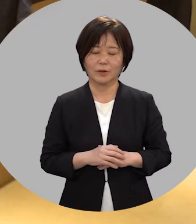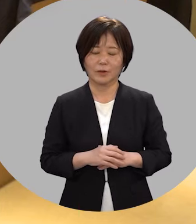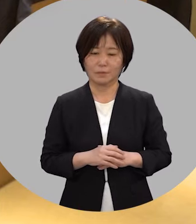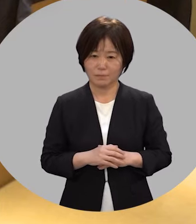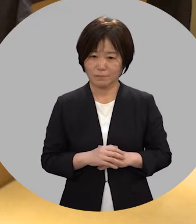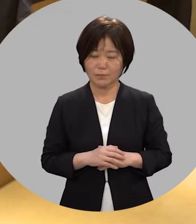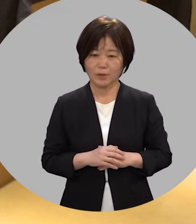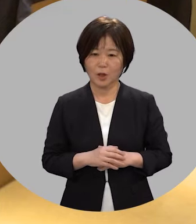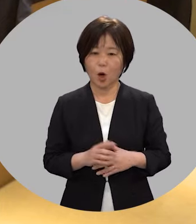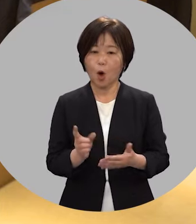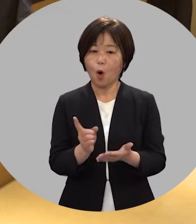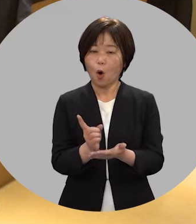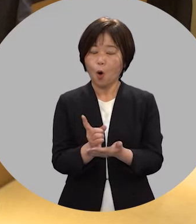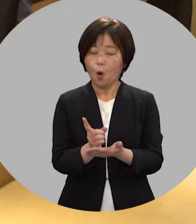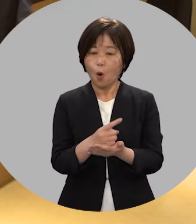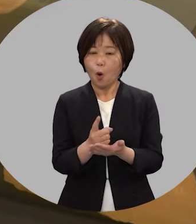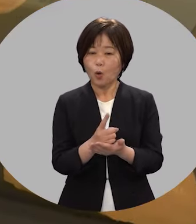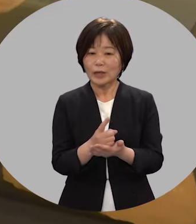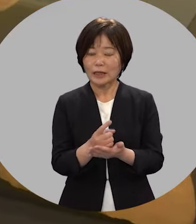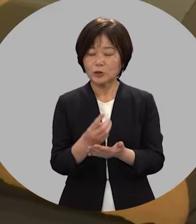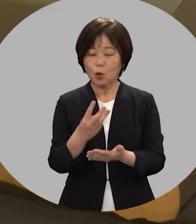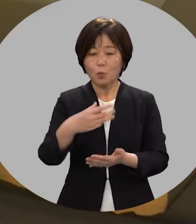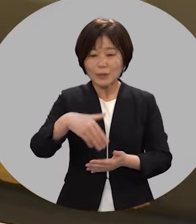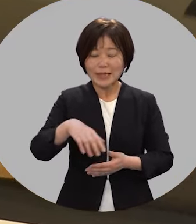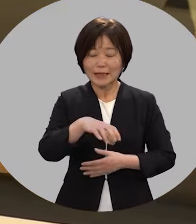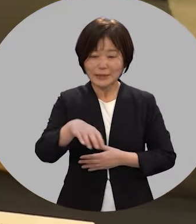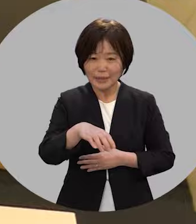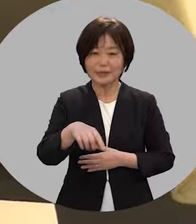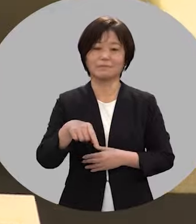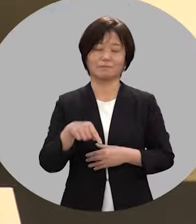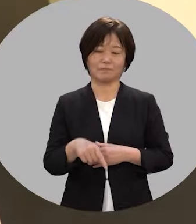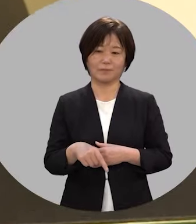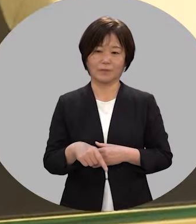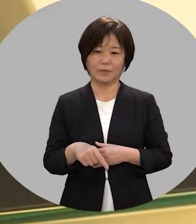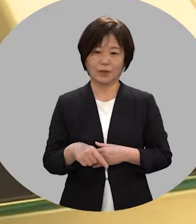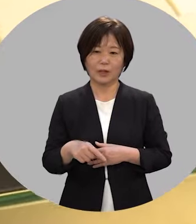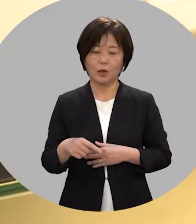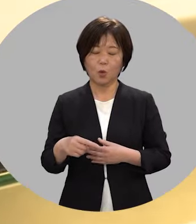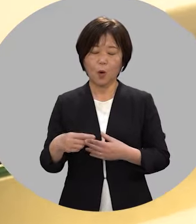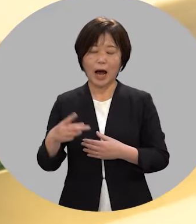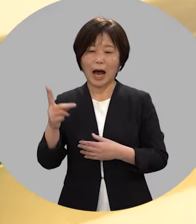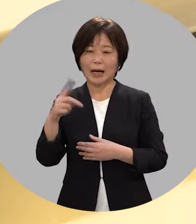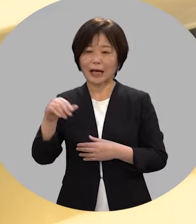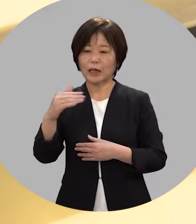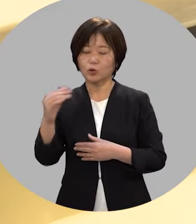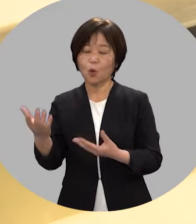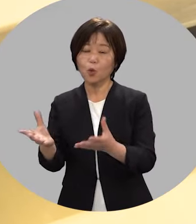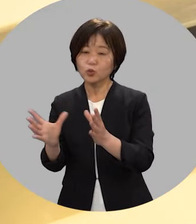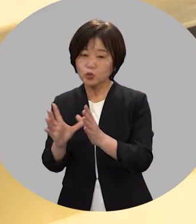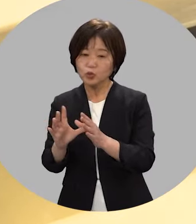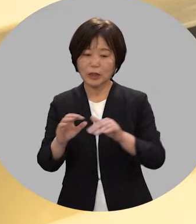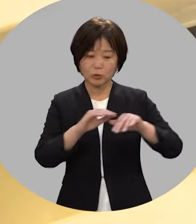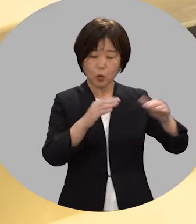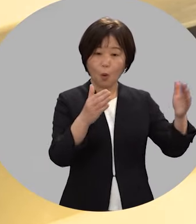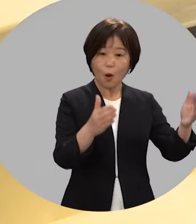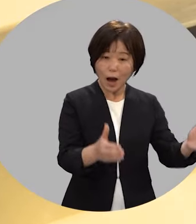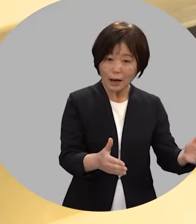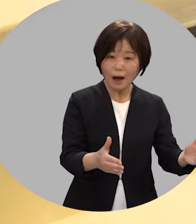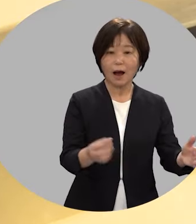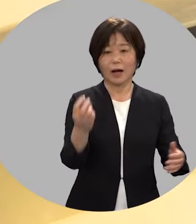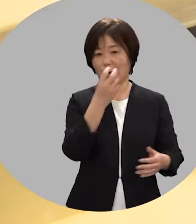次は法南町峰遺跡群。ここからは環濠集落と宝慶集光墓が見つかっています